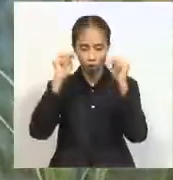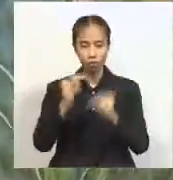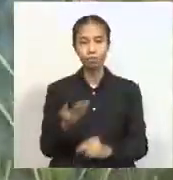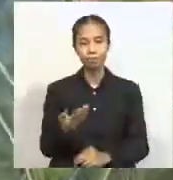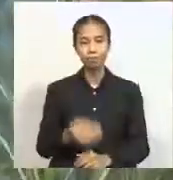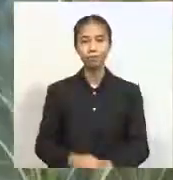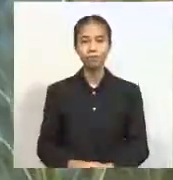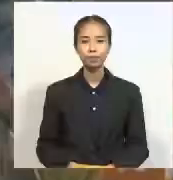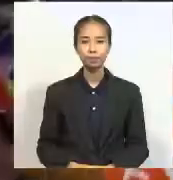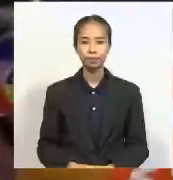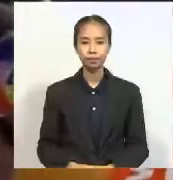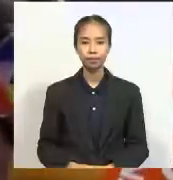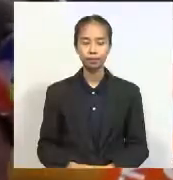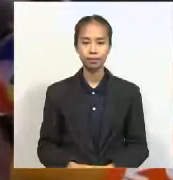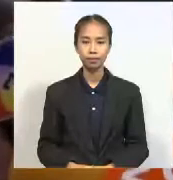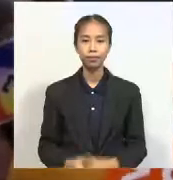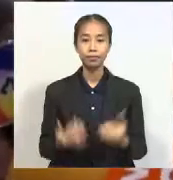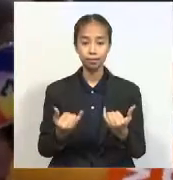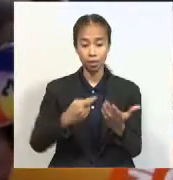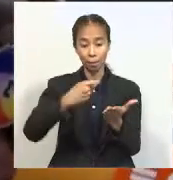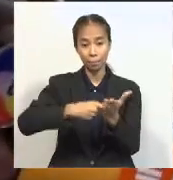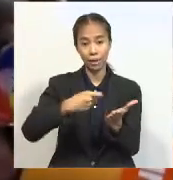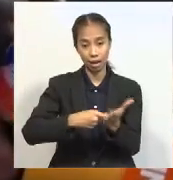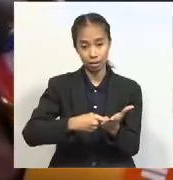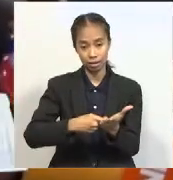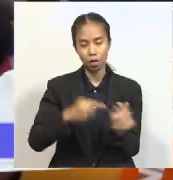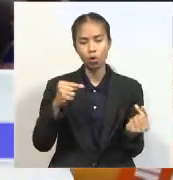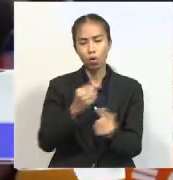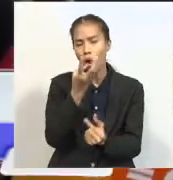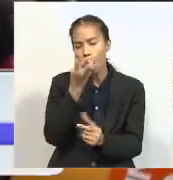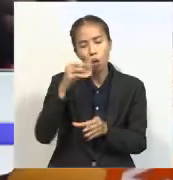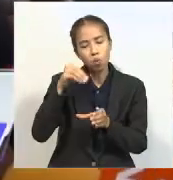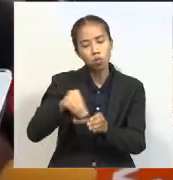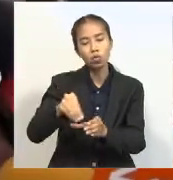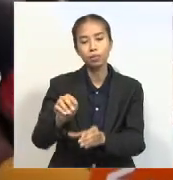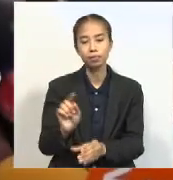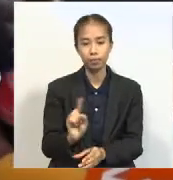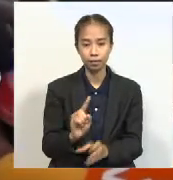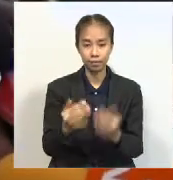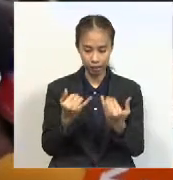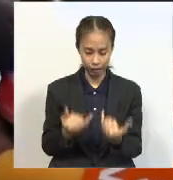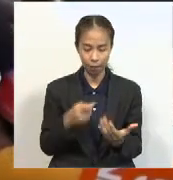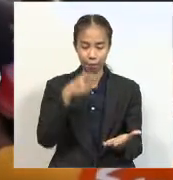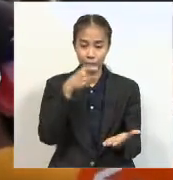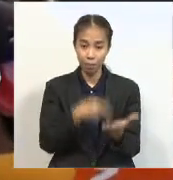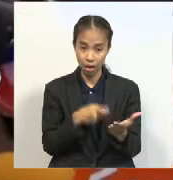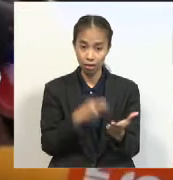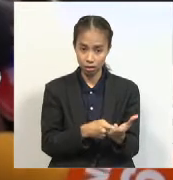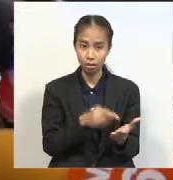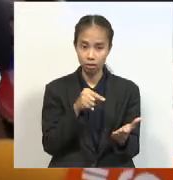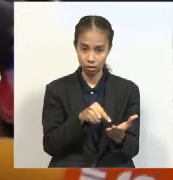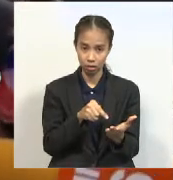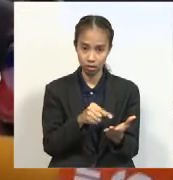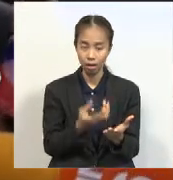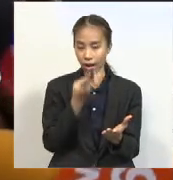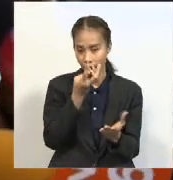ค่ะ สำหรับเรื่องประกันรายได้เกษตรกรผู้ปลูกข้าวนั้นก็จะประกันรายได้เกษตร